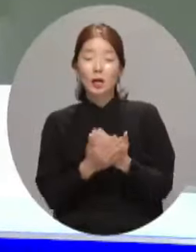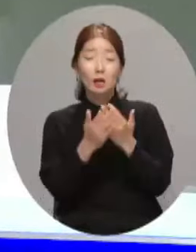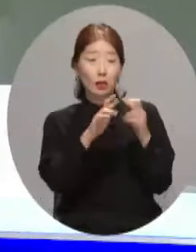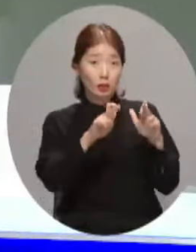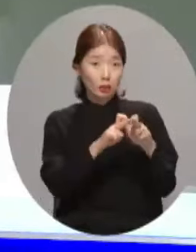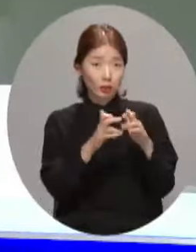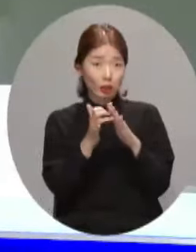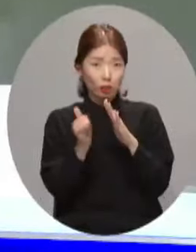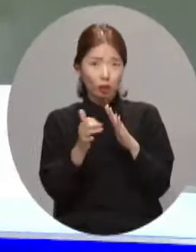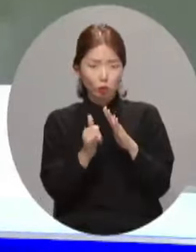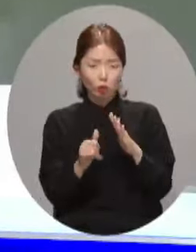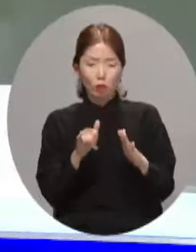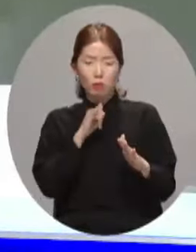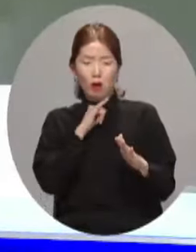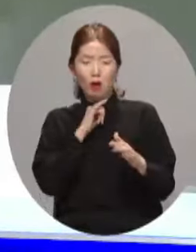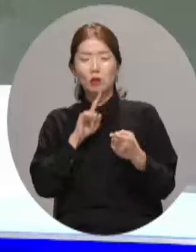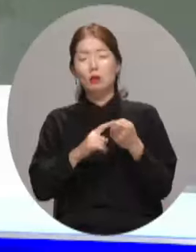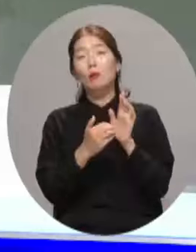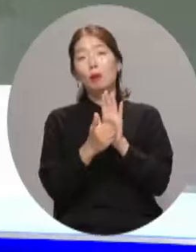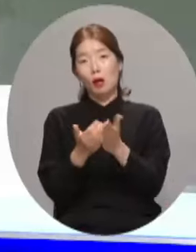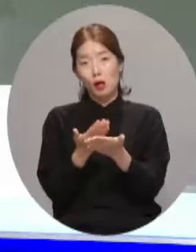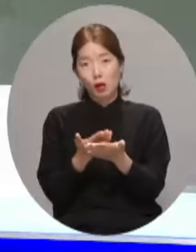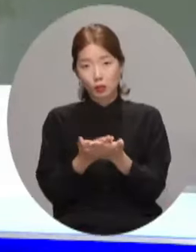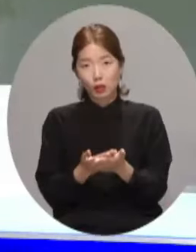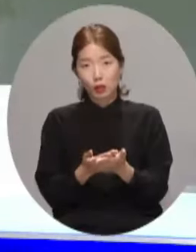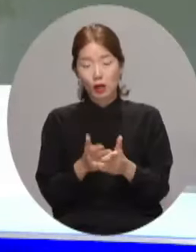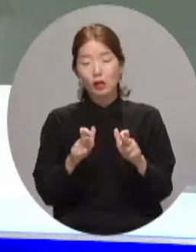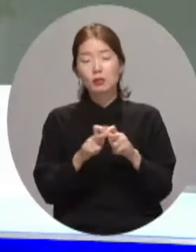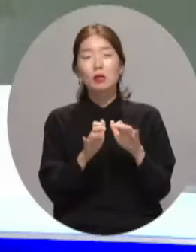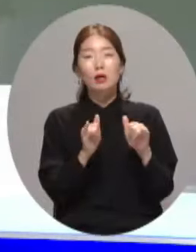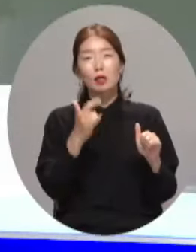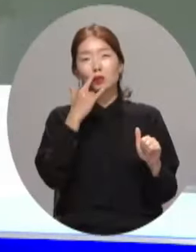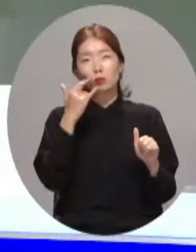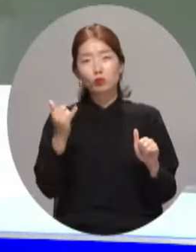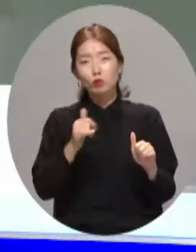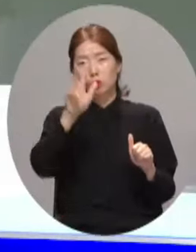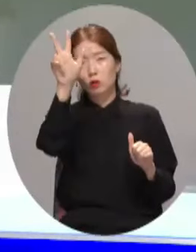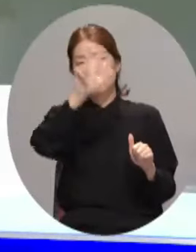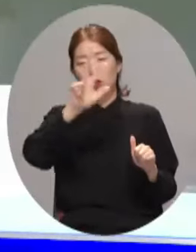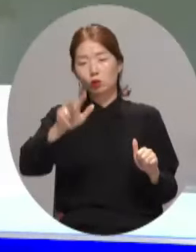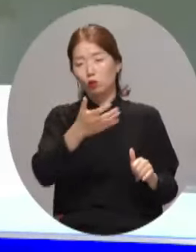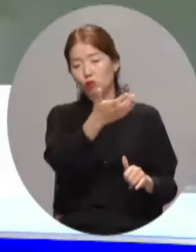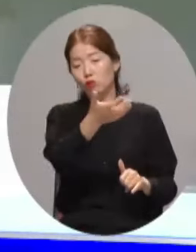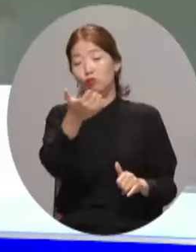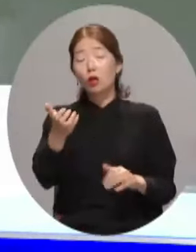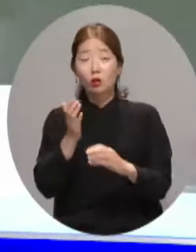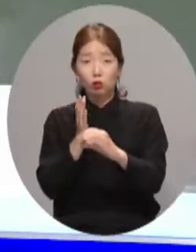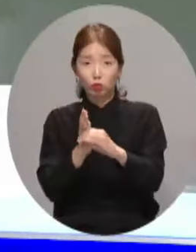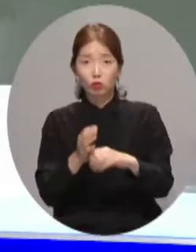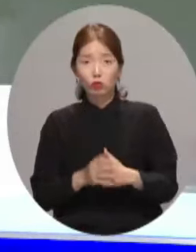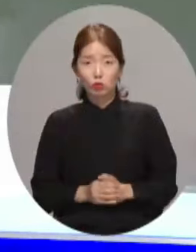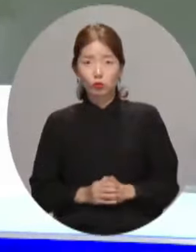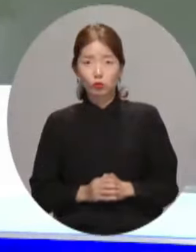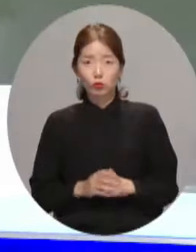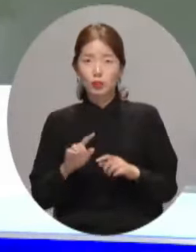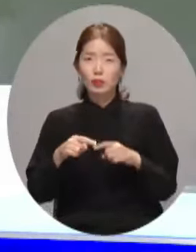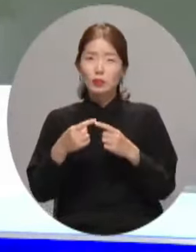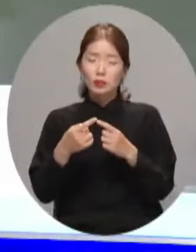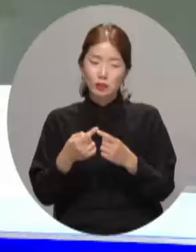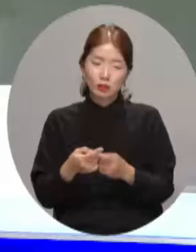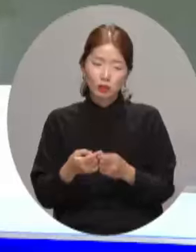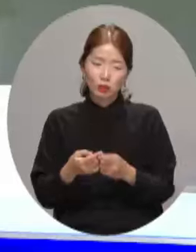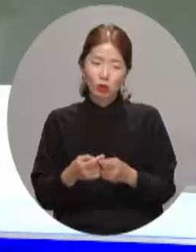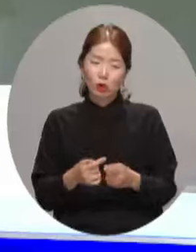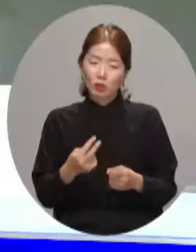발달장애인 가족의 비극을 막아달라며 장애인 부모들이 전국을 돌고 있는 건데요. 장애인 자녀를 돌보다